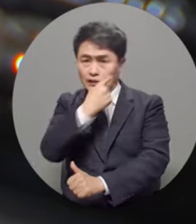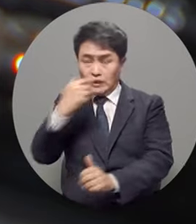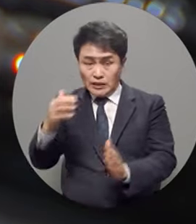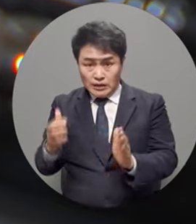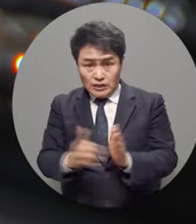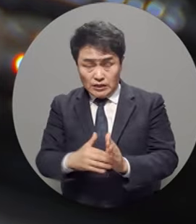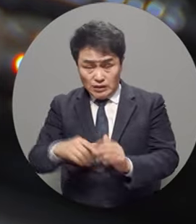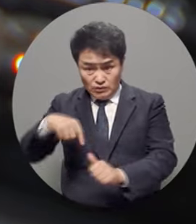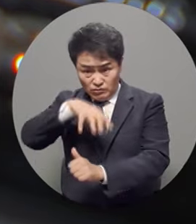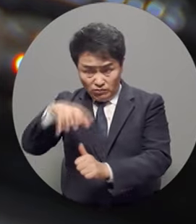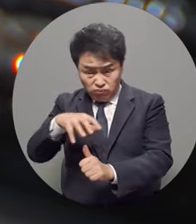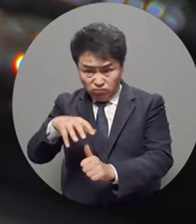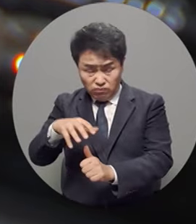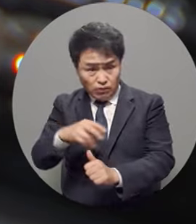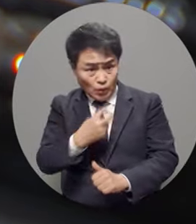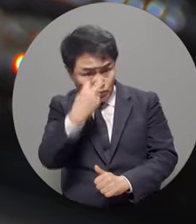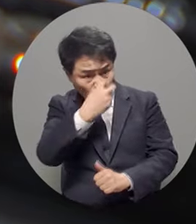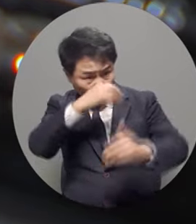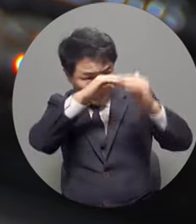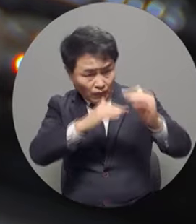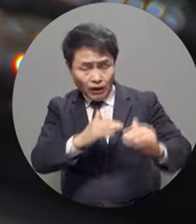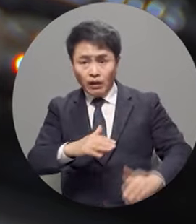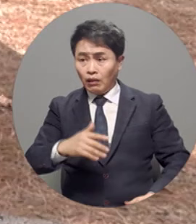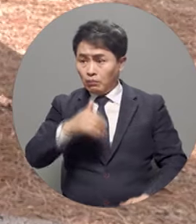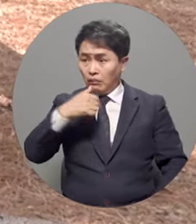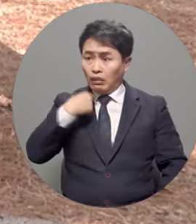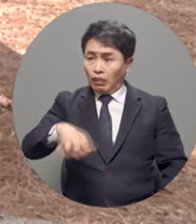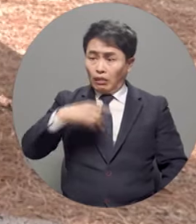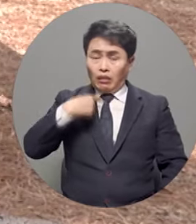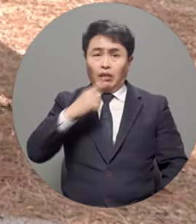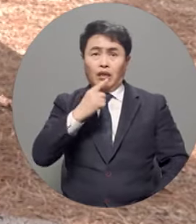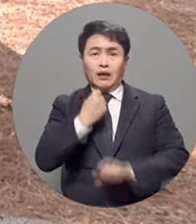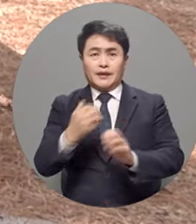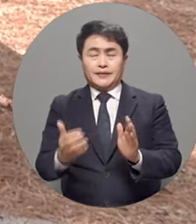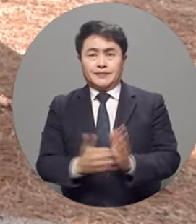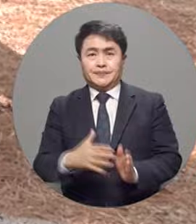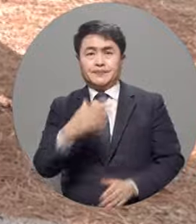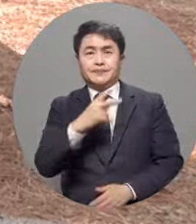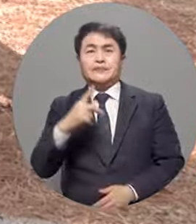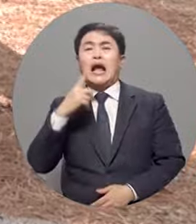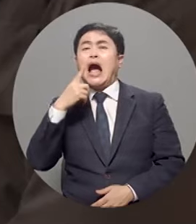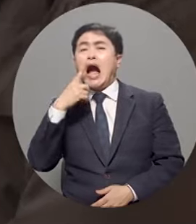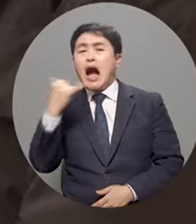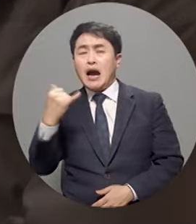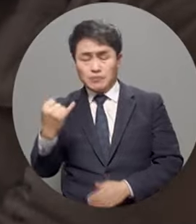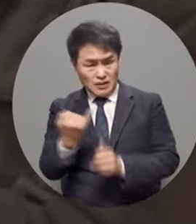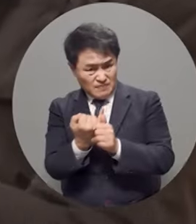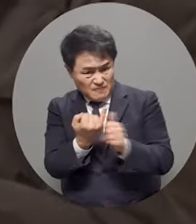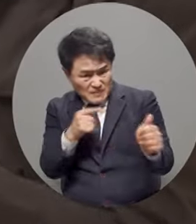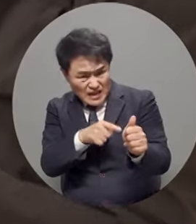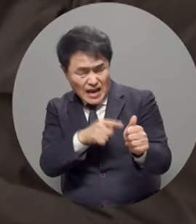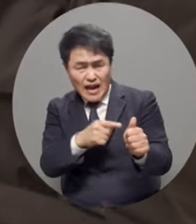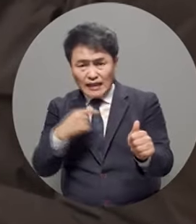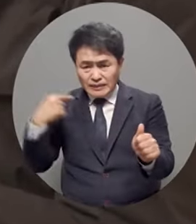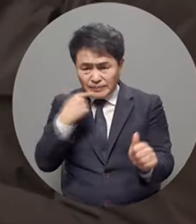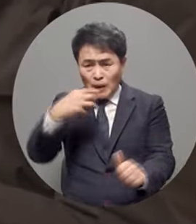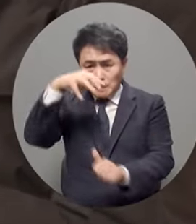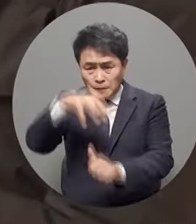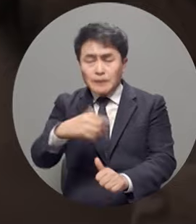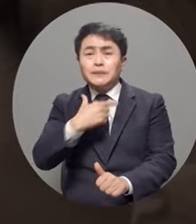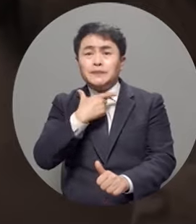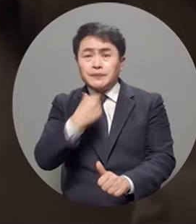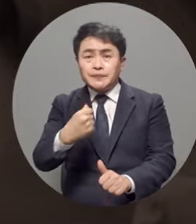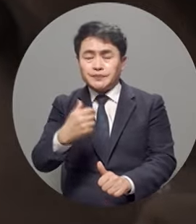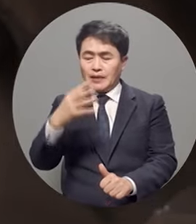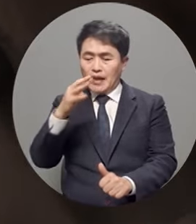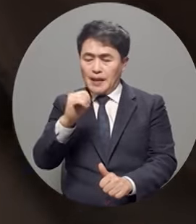과정에서 혐의를 전면 부인하고 있는 것으로 전해졌습니다. 임 씨의 아버지는 사위가 엄벌에 처해지길 바란다며 MBC 카메라